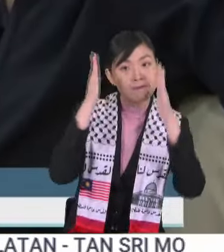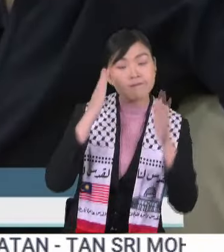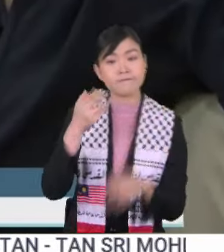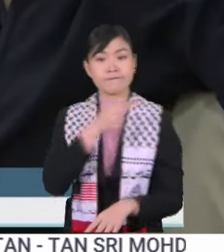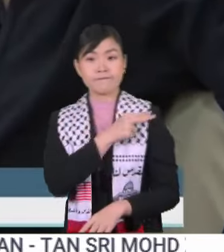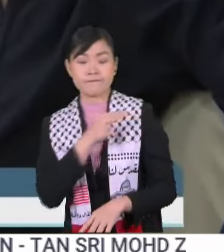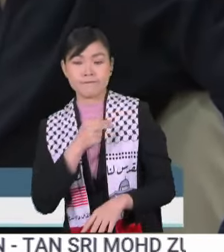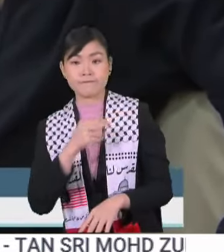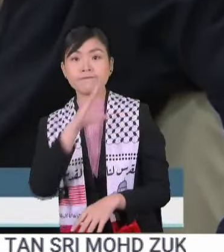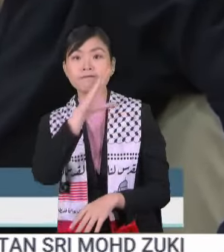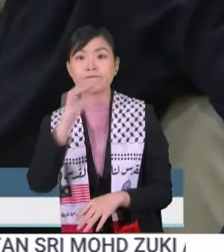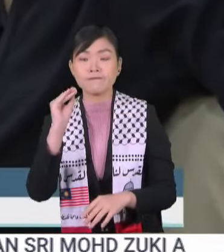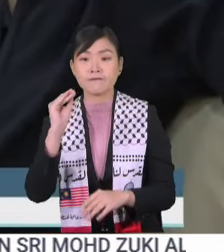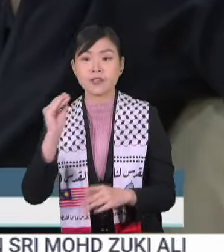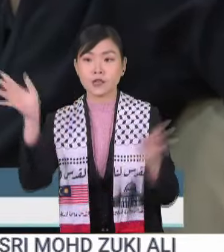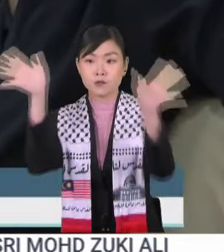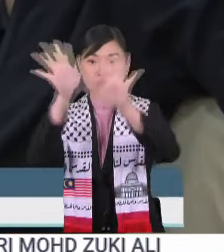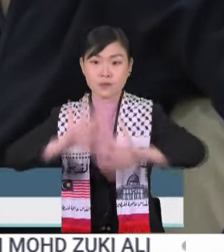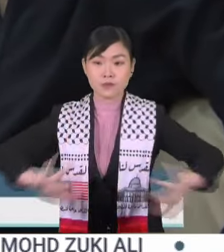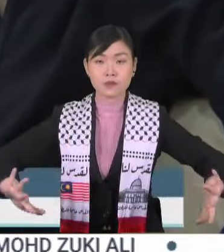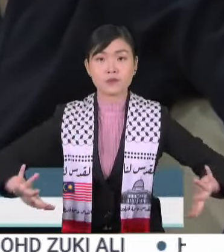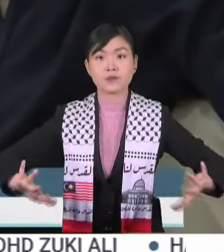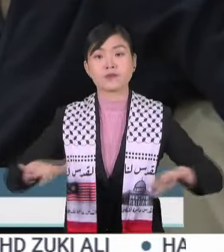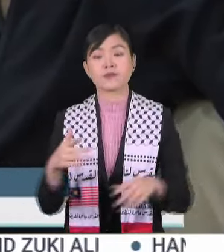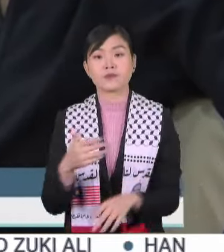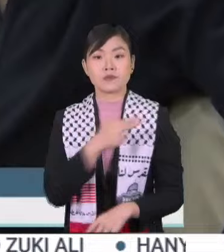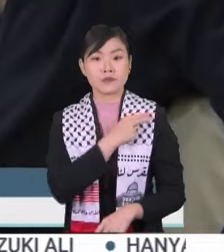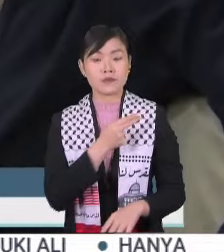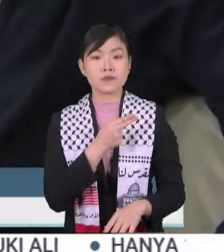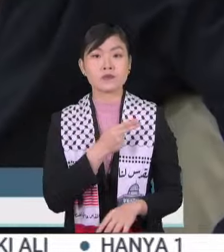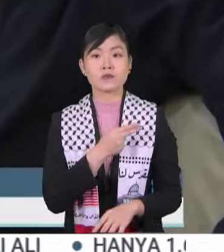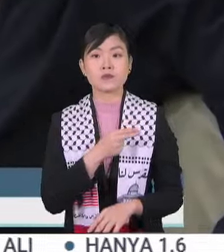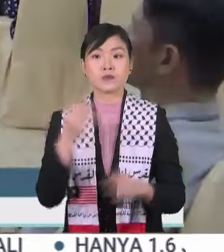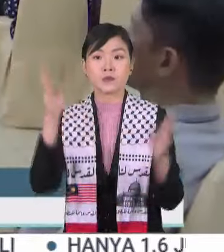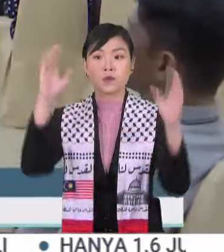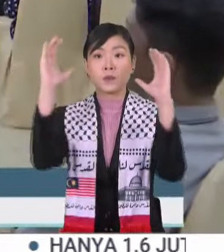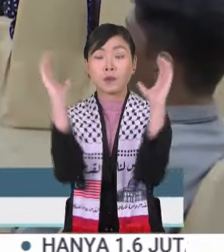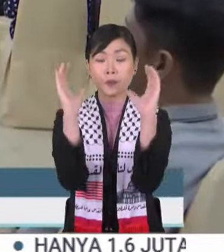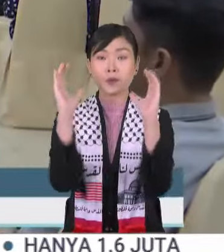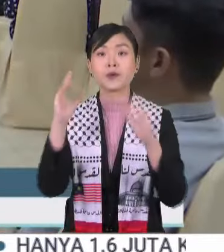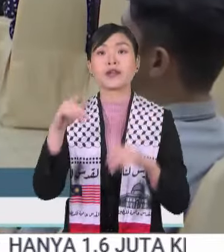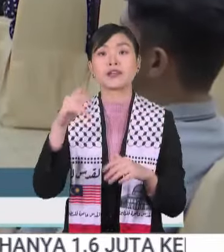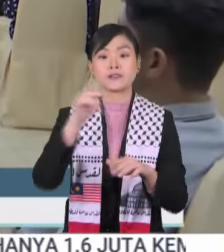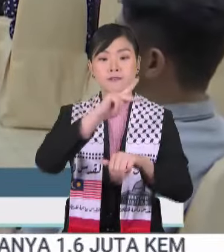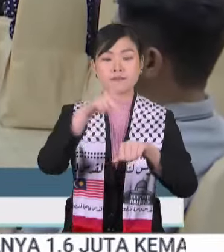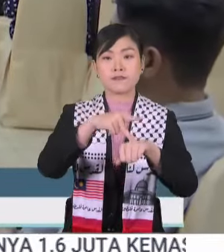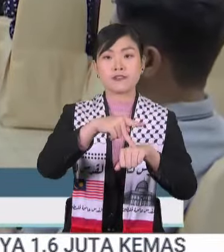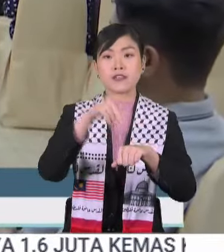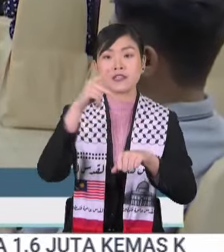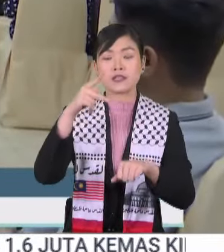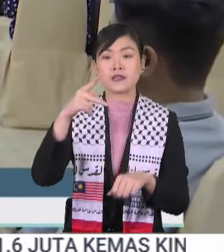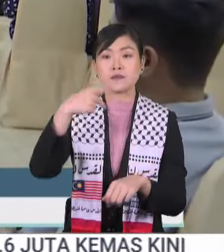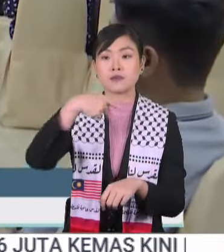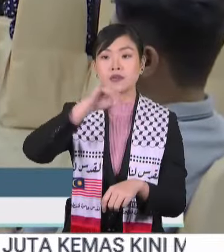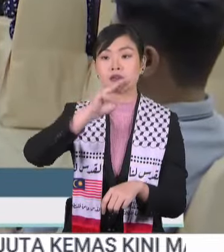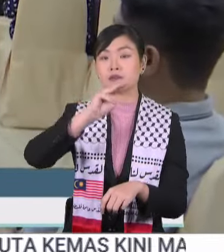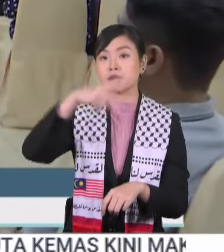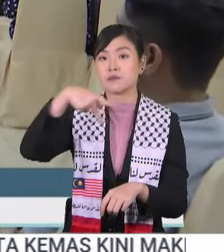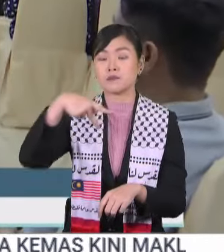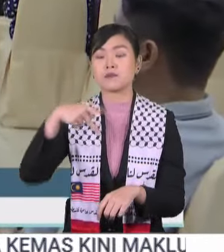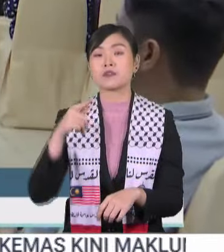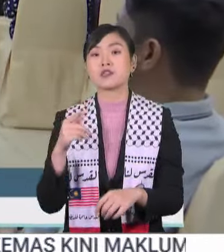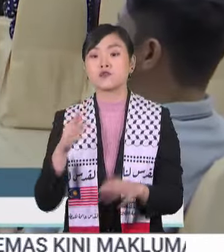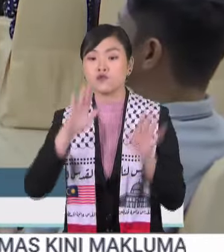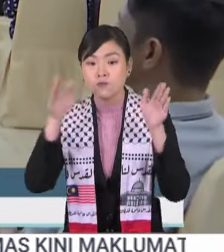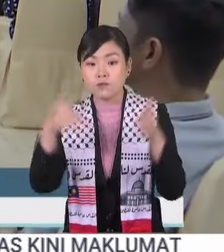kawasan pertubuhan ASEAN timur Brunei Indonesia Malaysia Filipina BP Yaga khususnya dalam